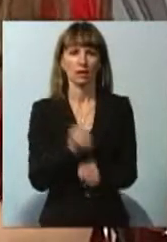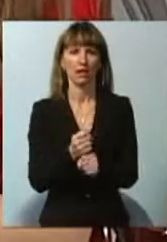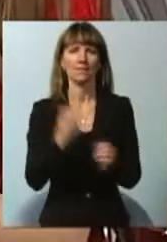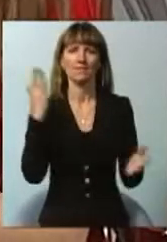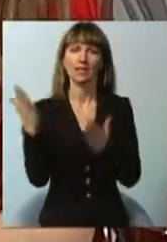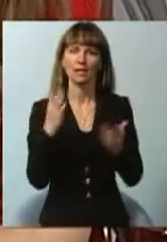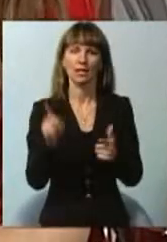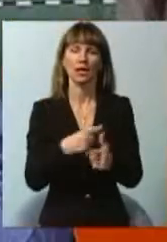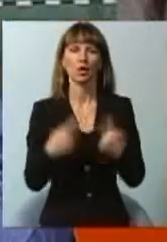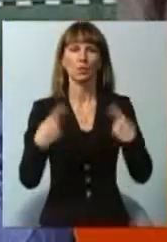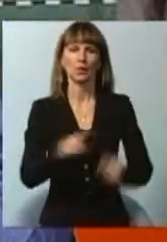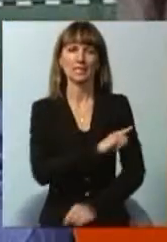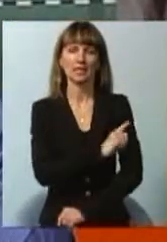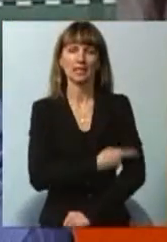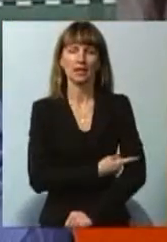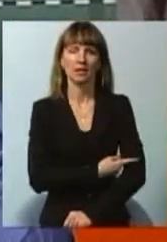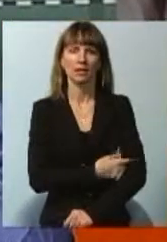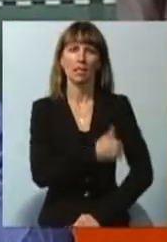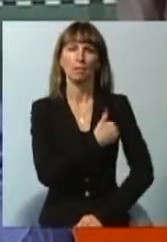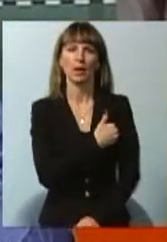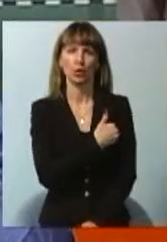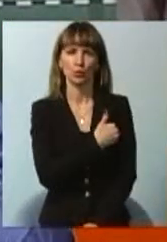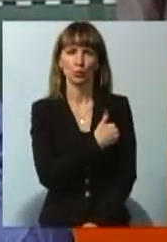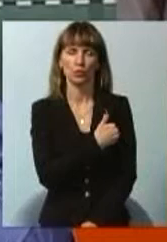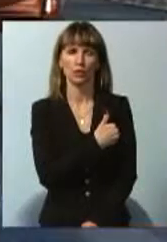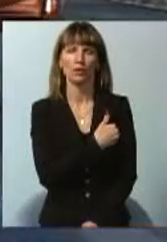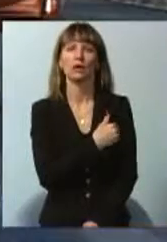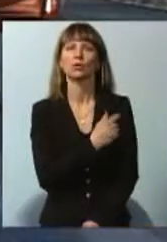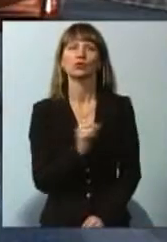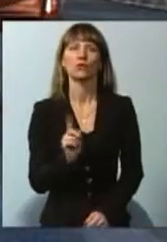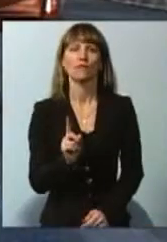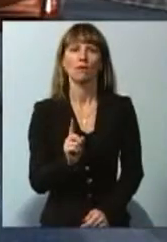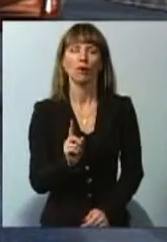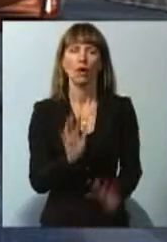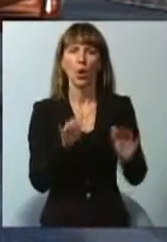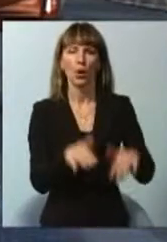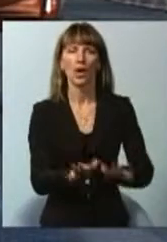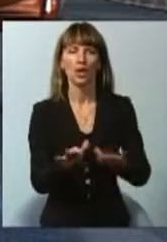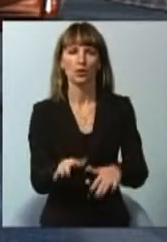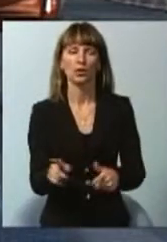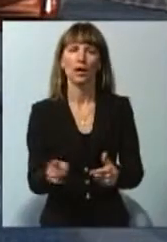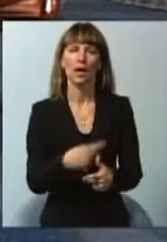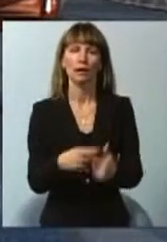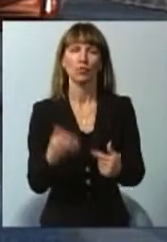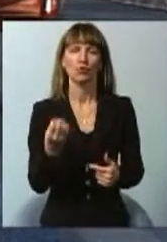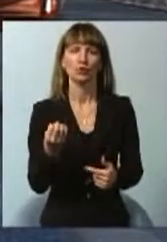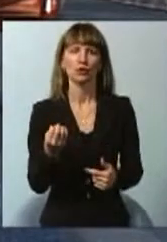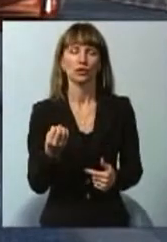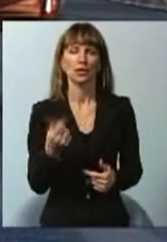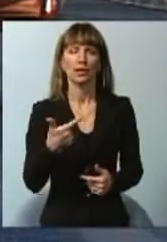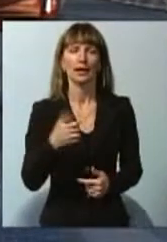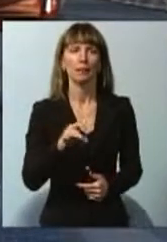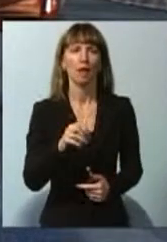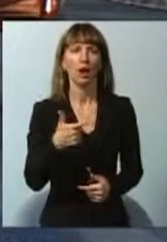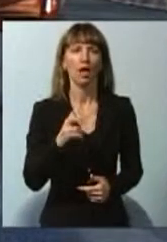інші сили? Температура. Температура чого? Океану. Або ще під океаном знаходяться